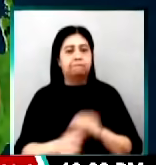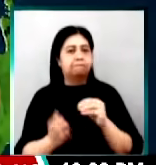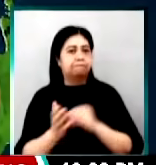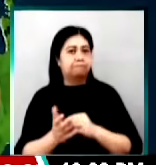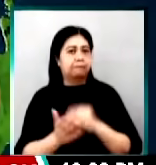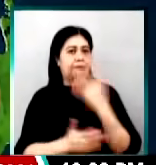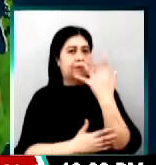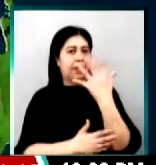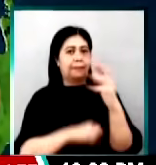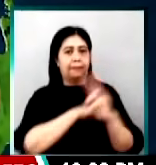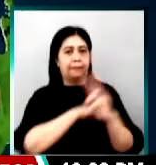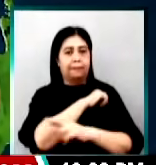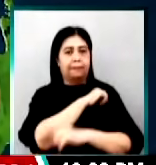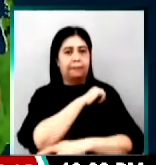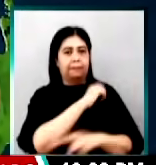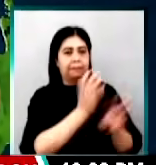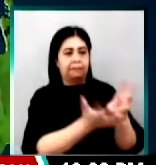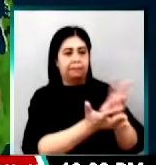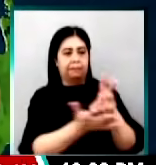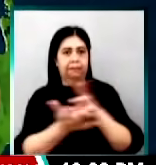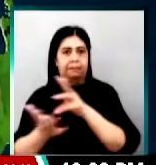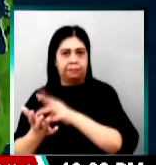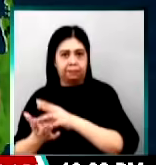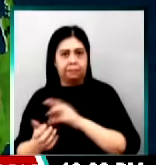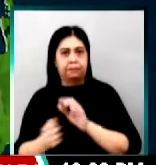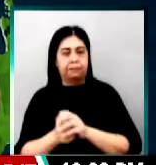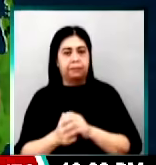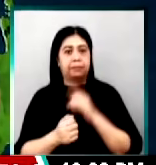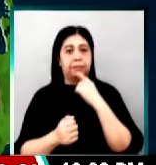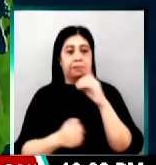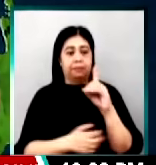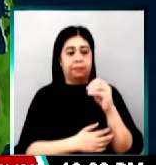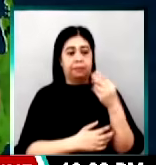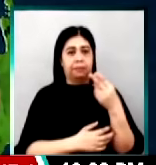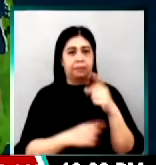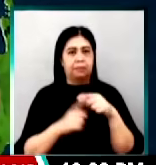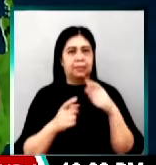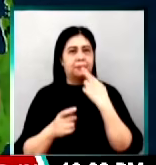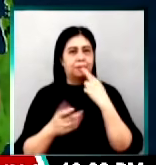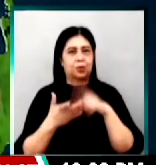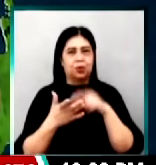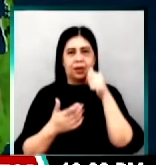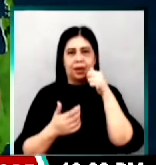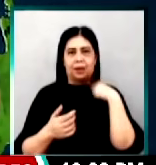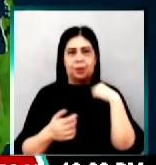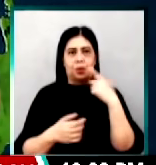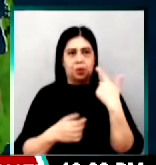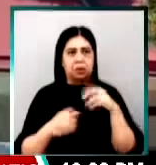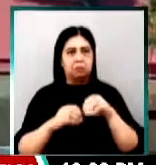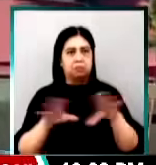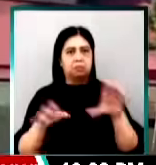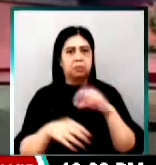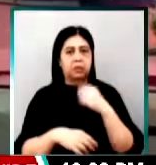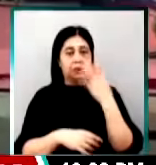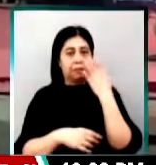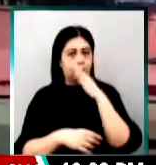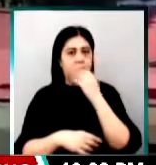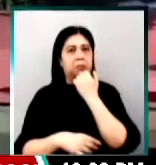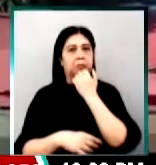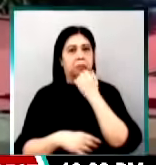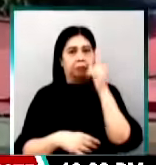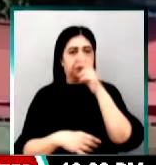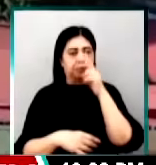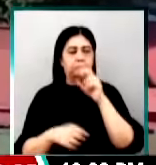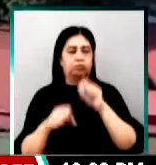local cases ng Delta variant. Binawi naman ng DOH ang inulat nila kahapon na may local case na sa Bicol Region. Para maiwasan